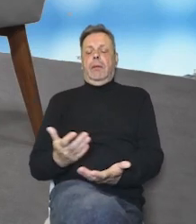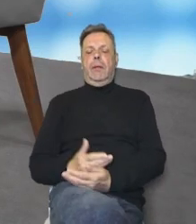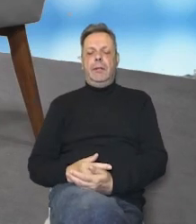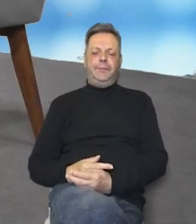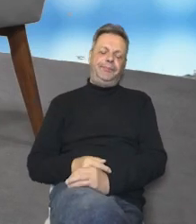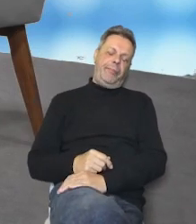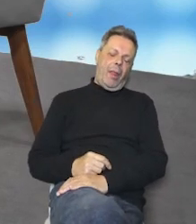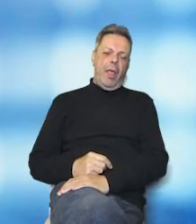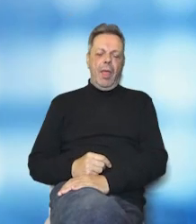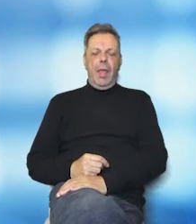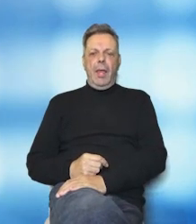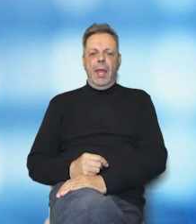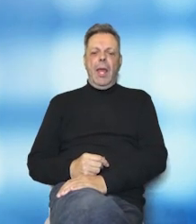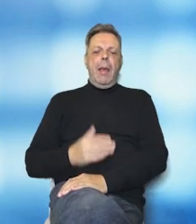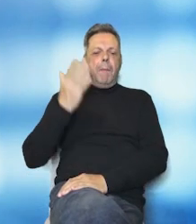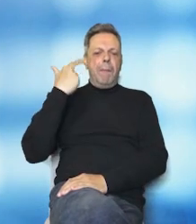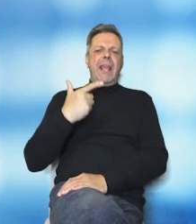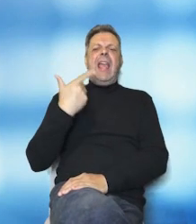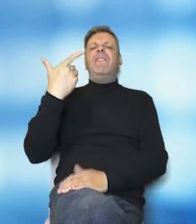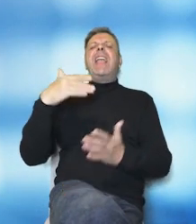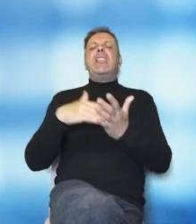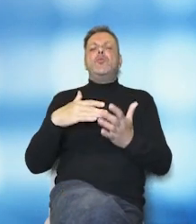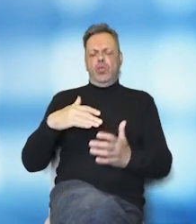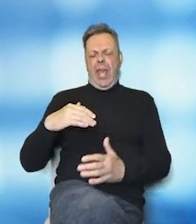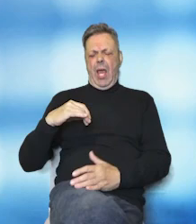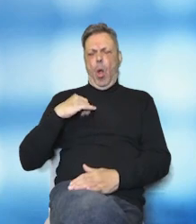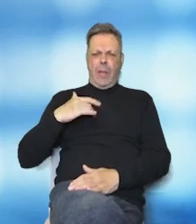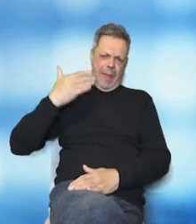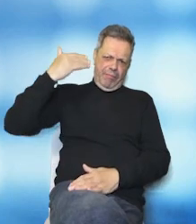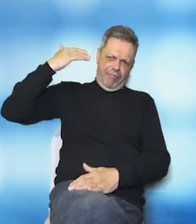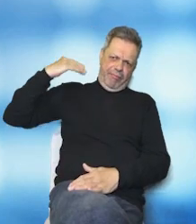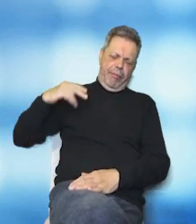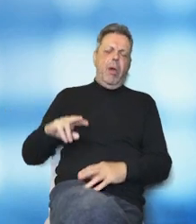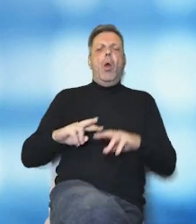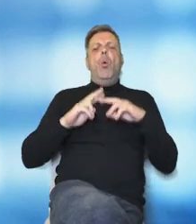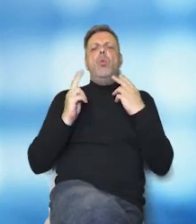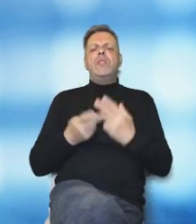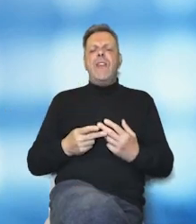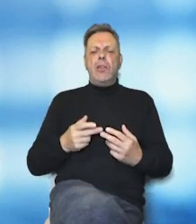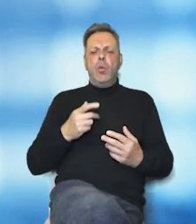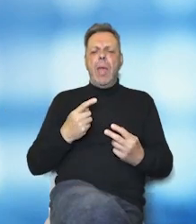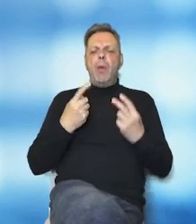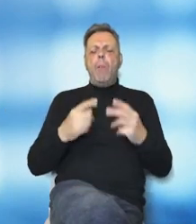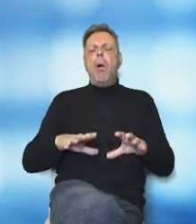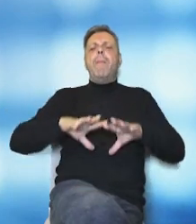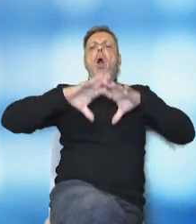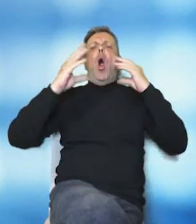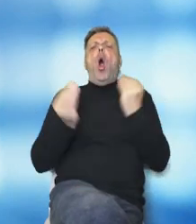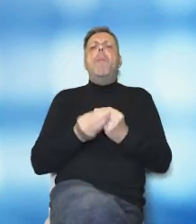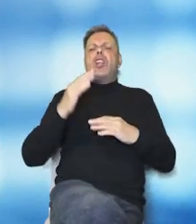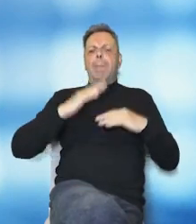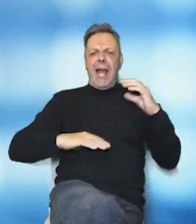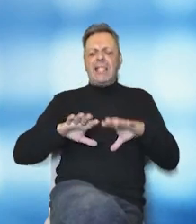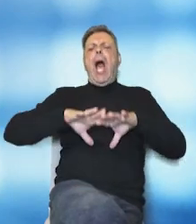Vidite, prije 2000. godine je u svijetu prevladavao pojam opća praksa,